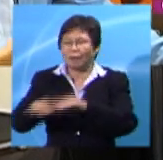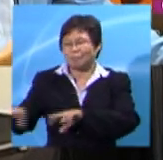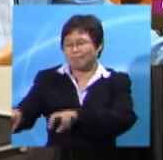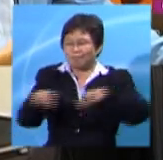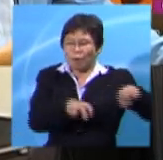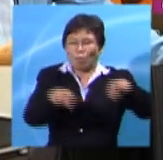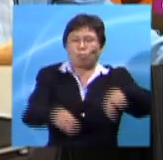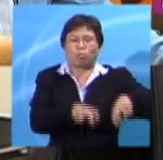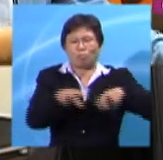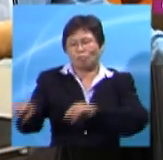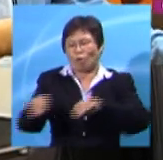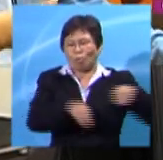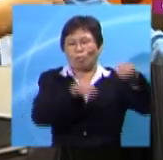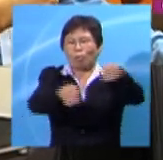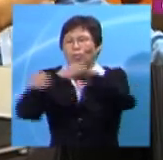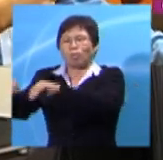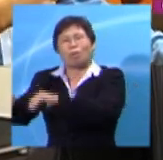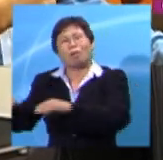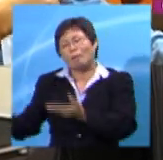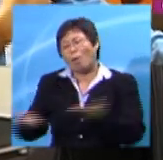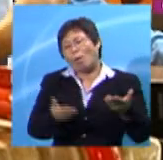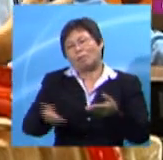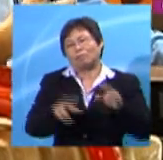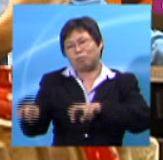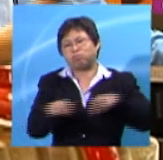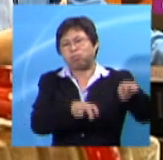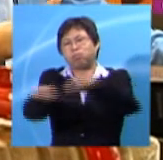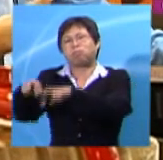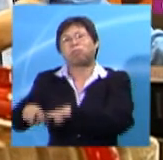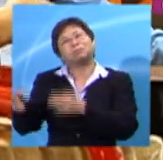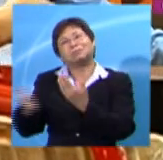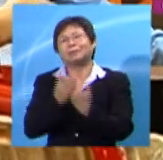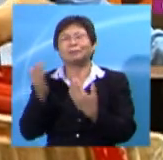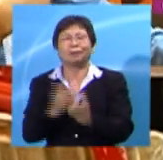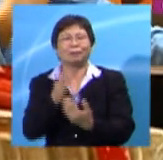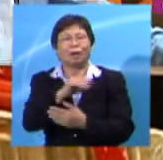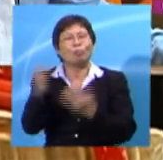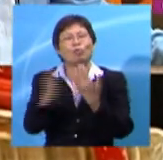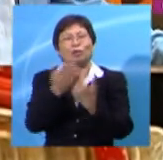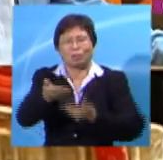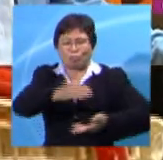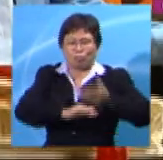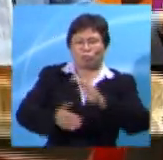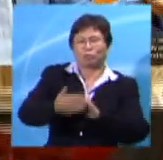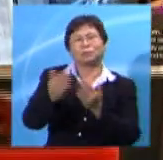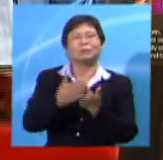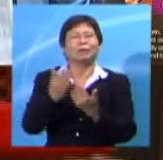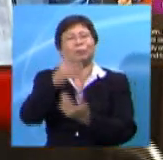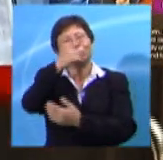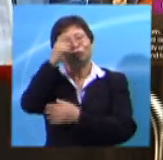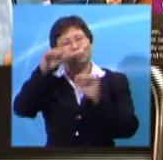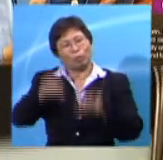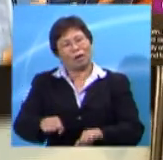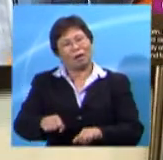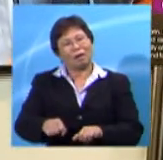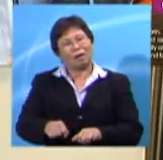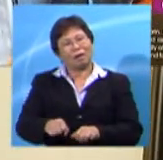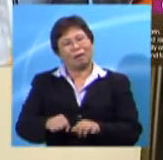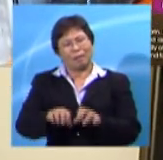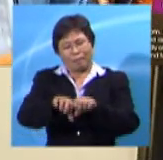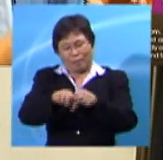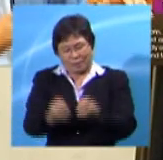apabila dan mudah mudah dan mudah untuk dibungkuskan kerana ia boleh